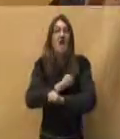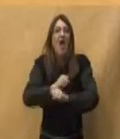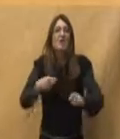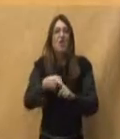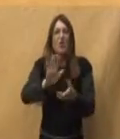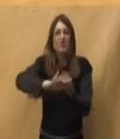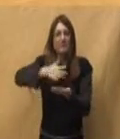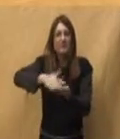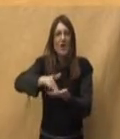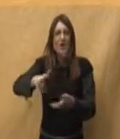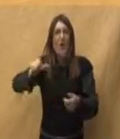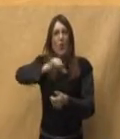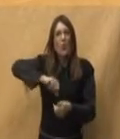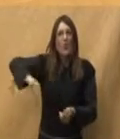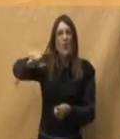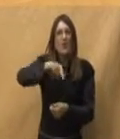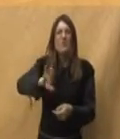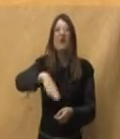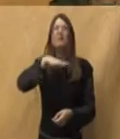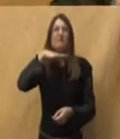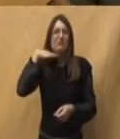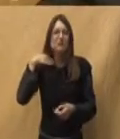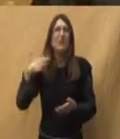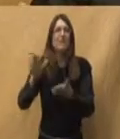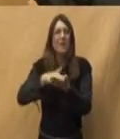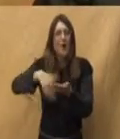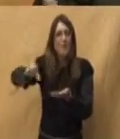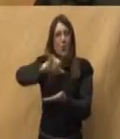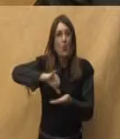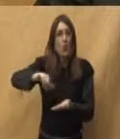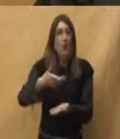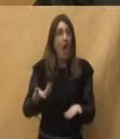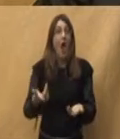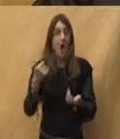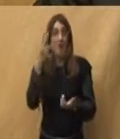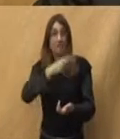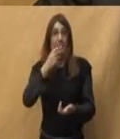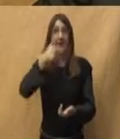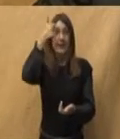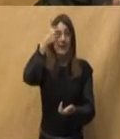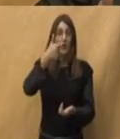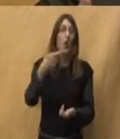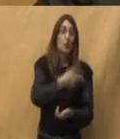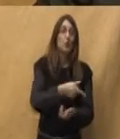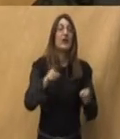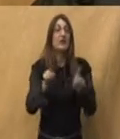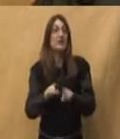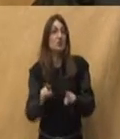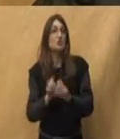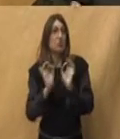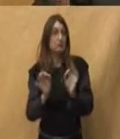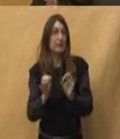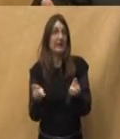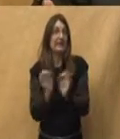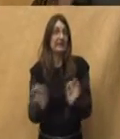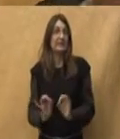pržen u ulju i natopljen sa uljem. Dakle, to je velika razlika. A obje su namirnice koje se, kako se kaže, jednakopravno nalaze na